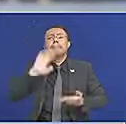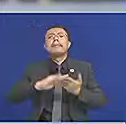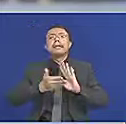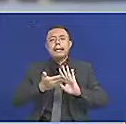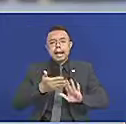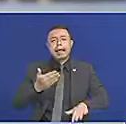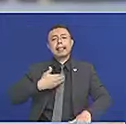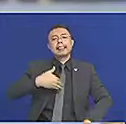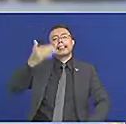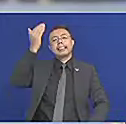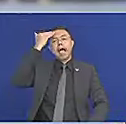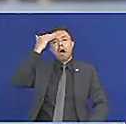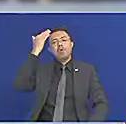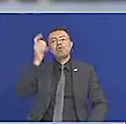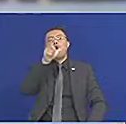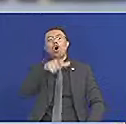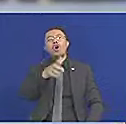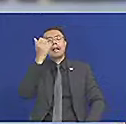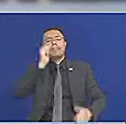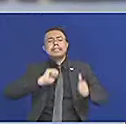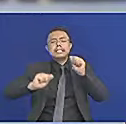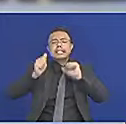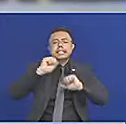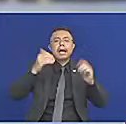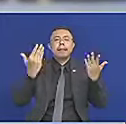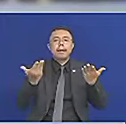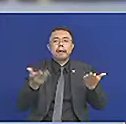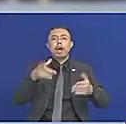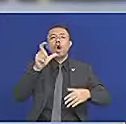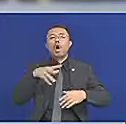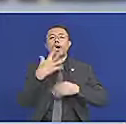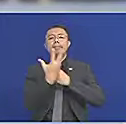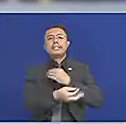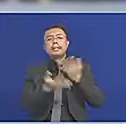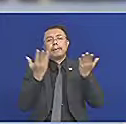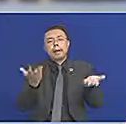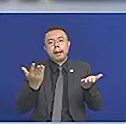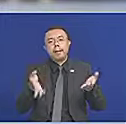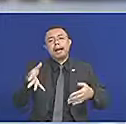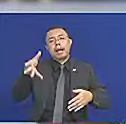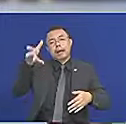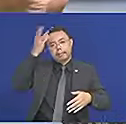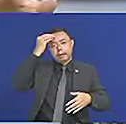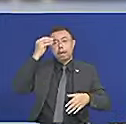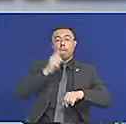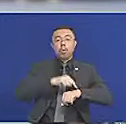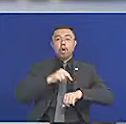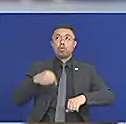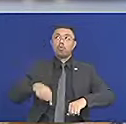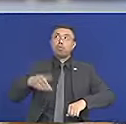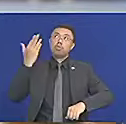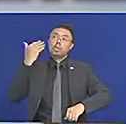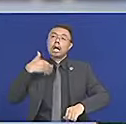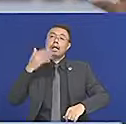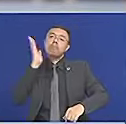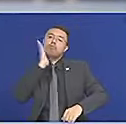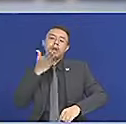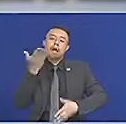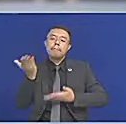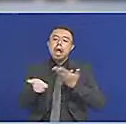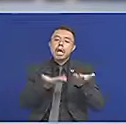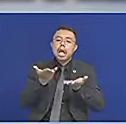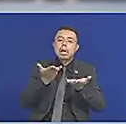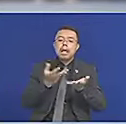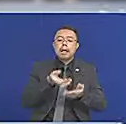Jadi ngerti penderitaan orang susah itu, saudara. waktu saya masih muda melayani sampai